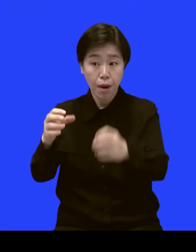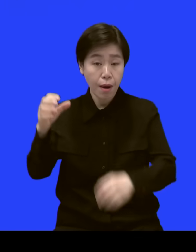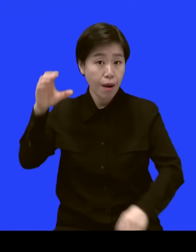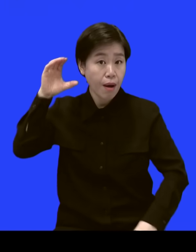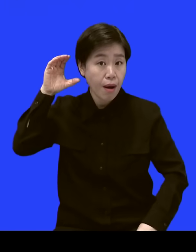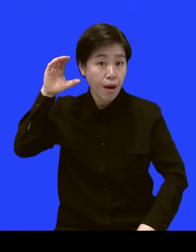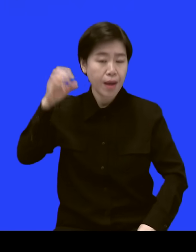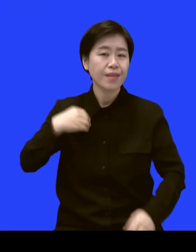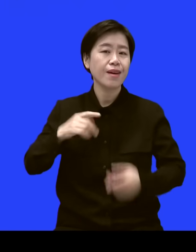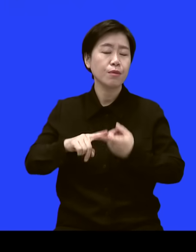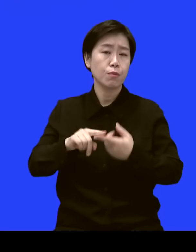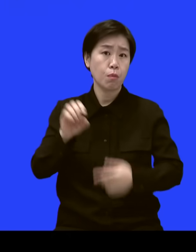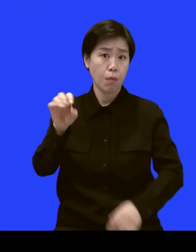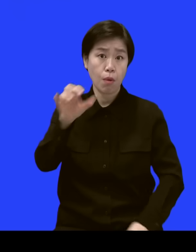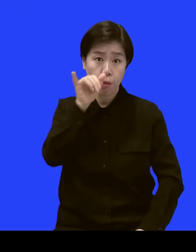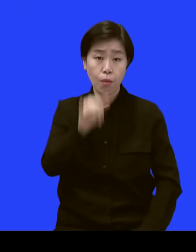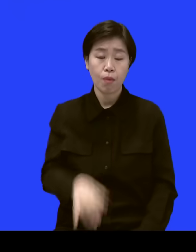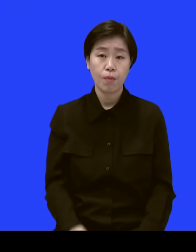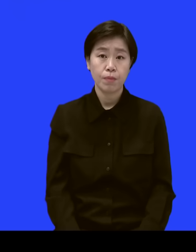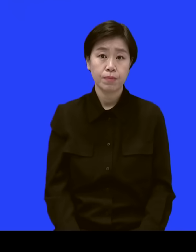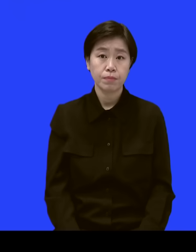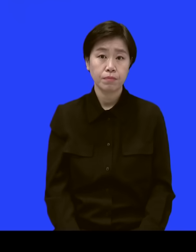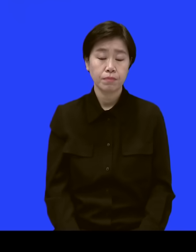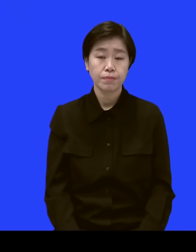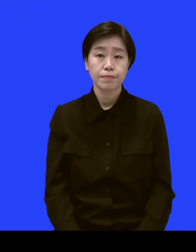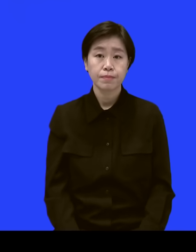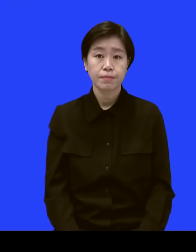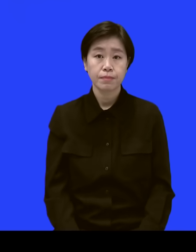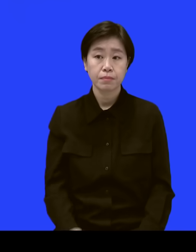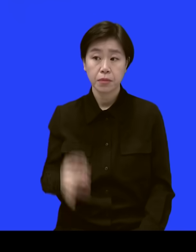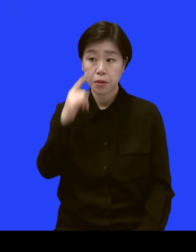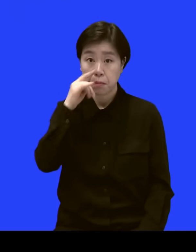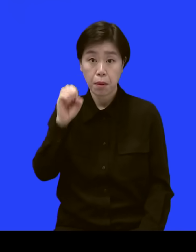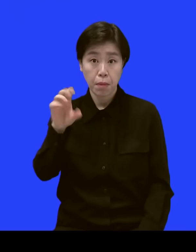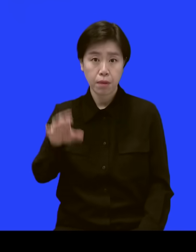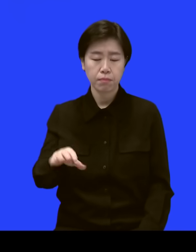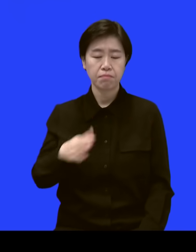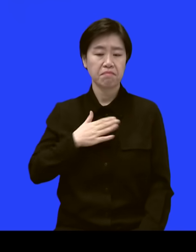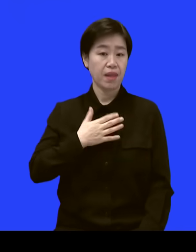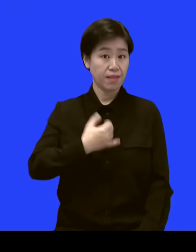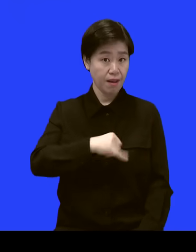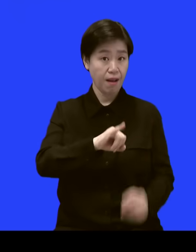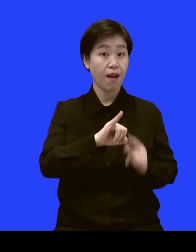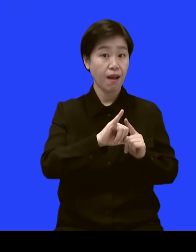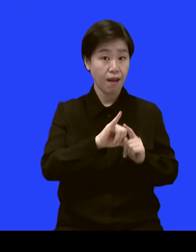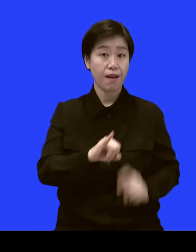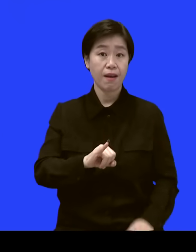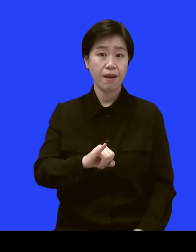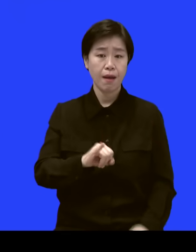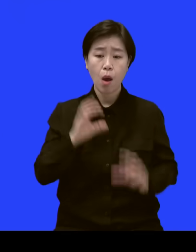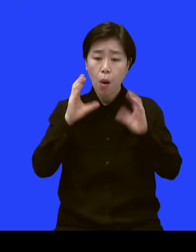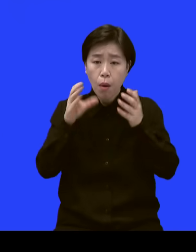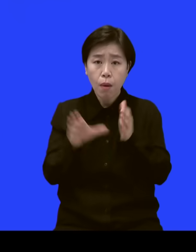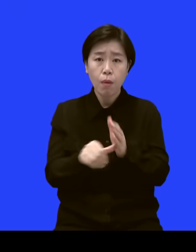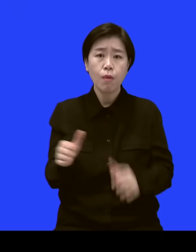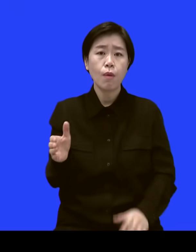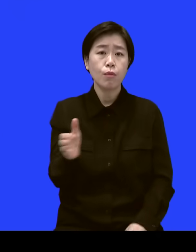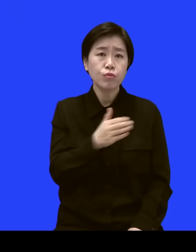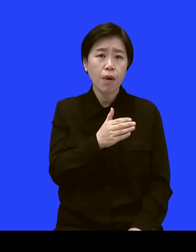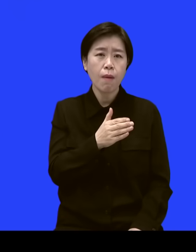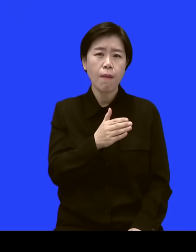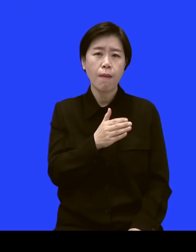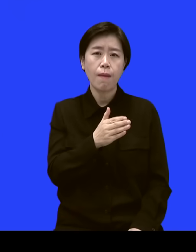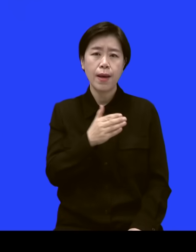귀가 쫑긋해지잖아요. 그래서 이렇게 듣고 있는데 엄마가 얘기를 하시는 우리 현주는 어려서부터 하나도